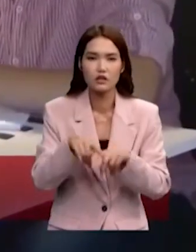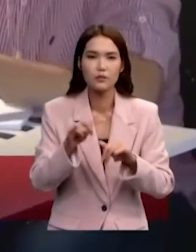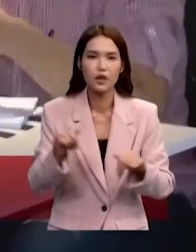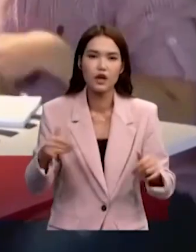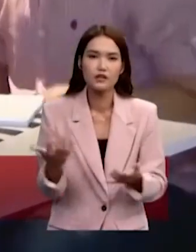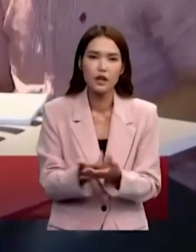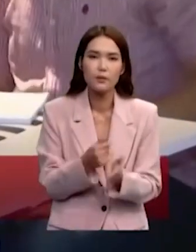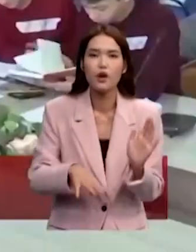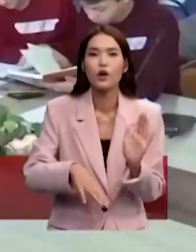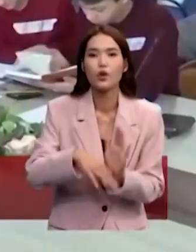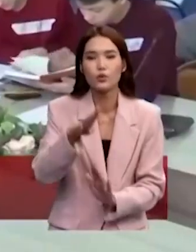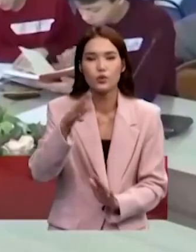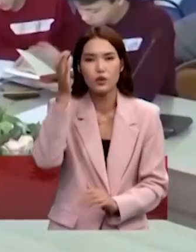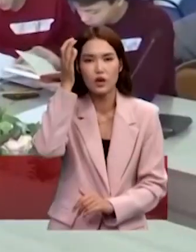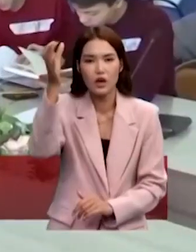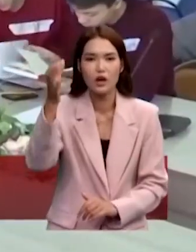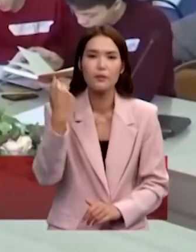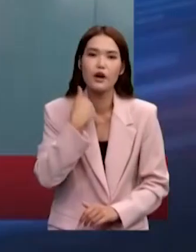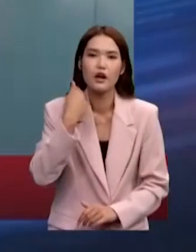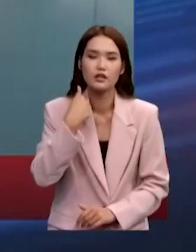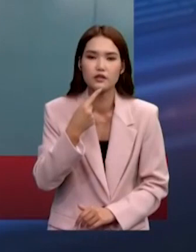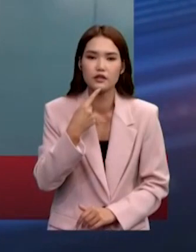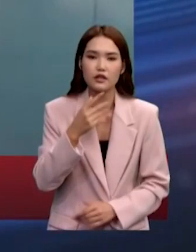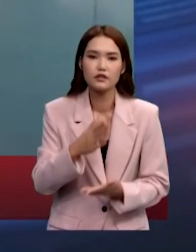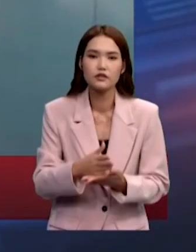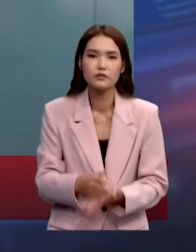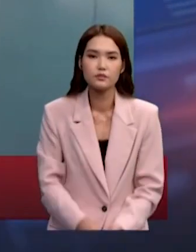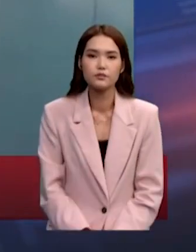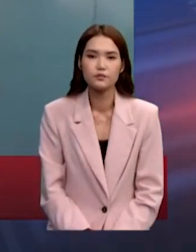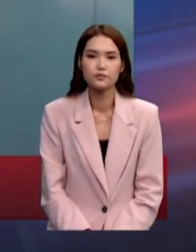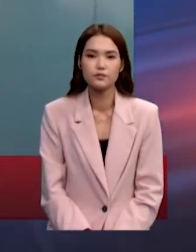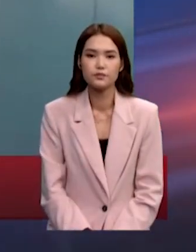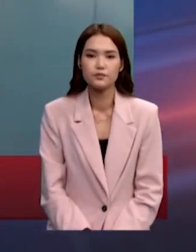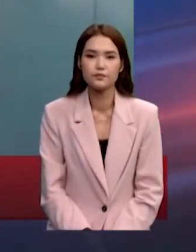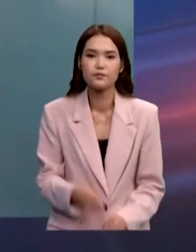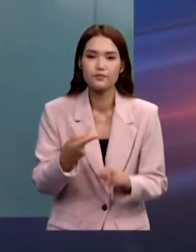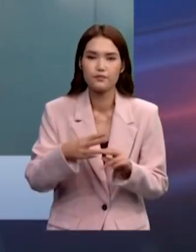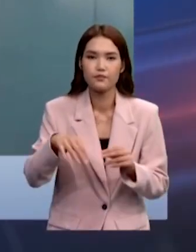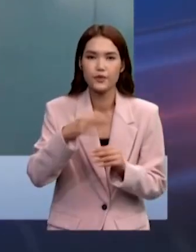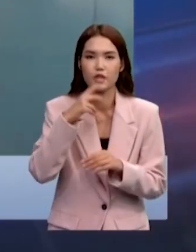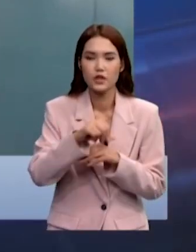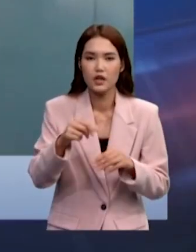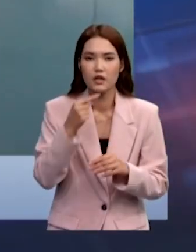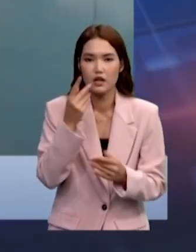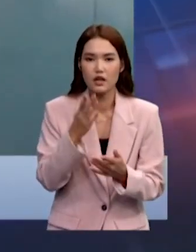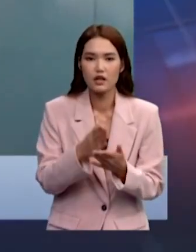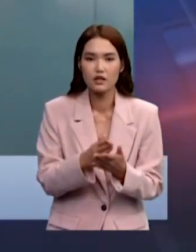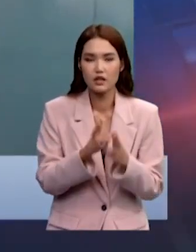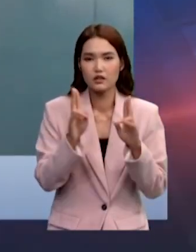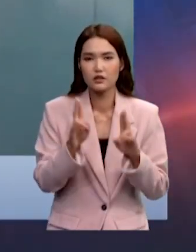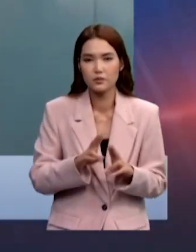и лучше обрабатывает информацию на английском языке. Он написан на естественном языке, на английском языке.